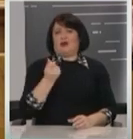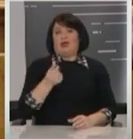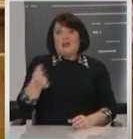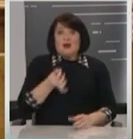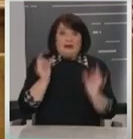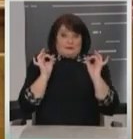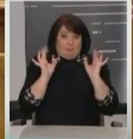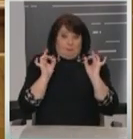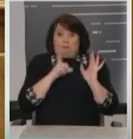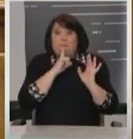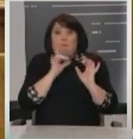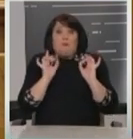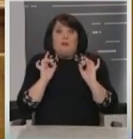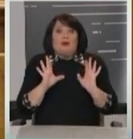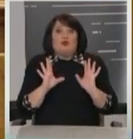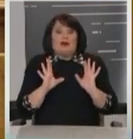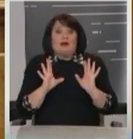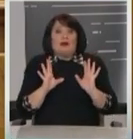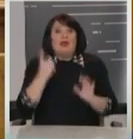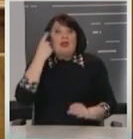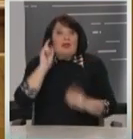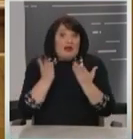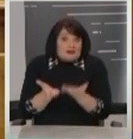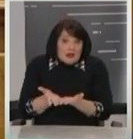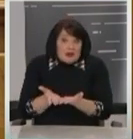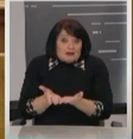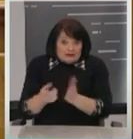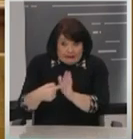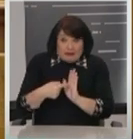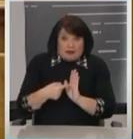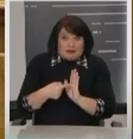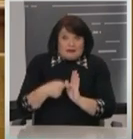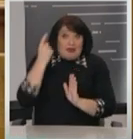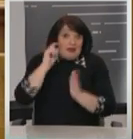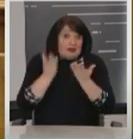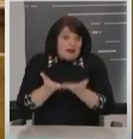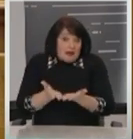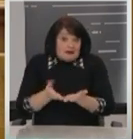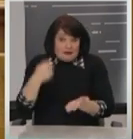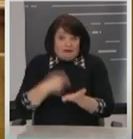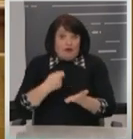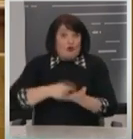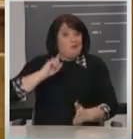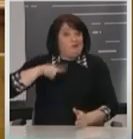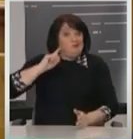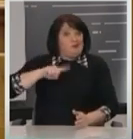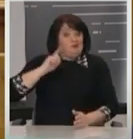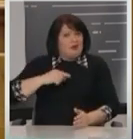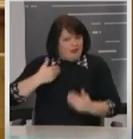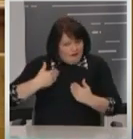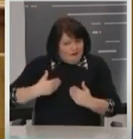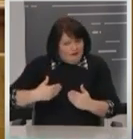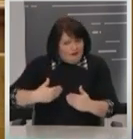λέξη. Παριστάνετε ότι δεν γνωρίζετε ότι Η φοροδιαφυγή στη χώρα μας ήταν